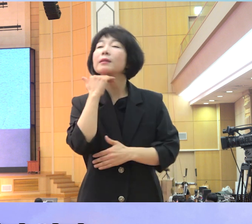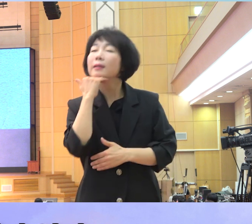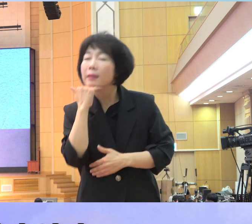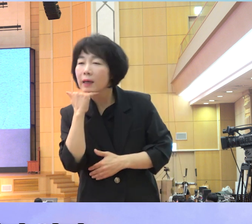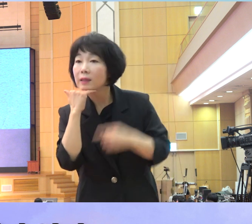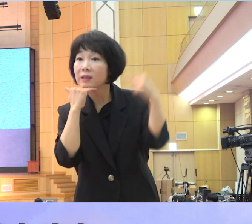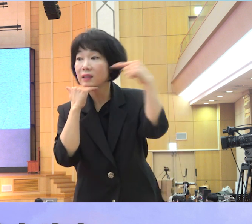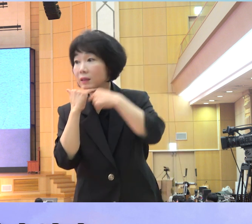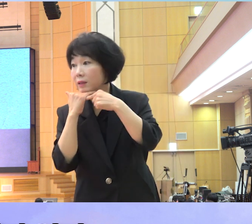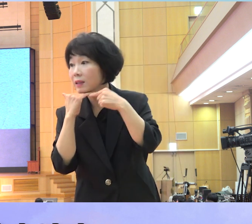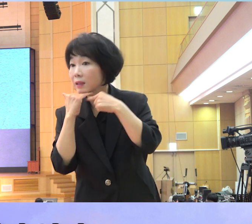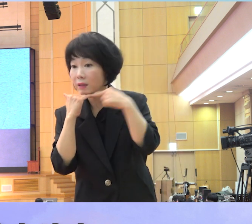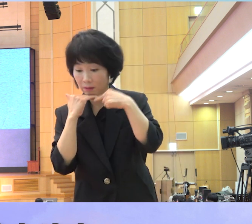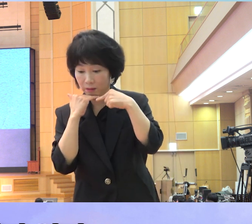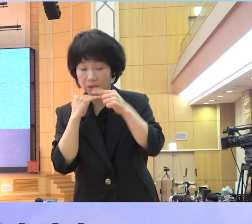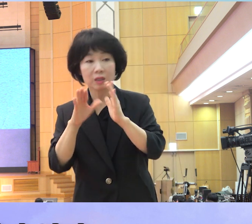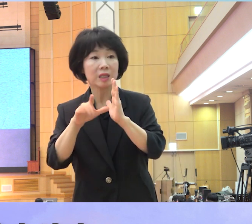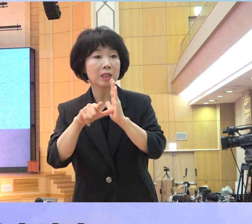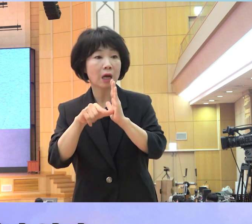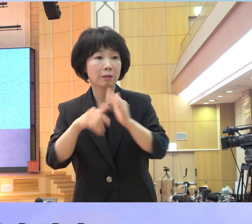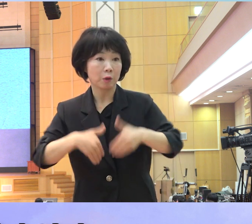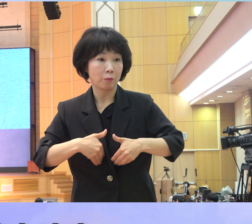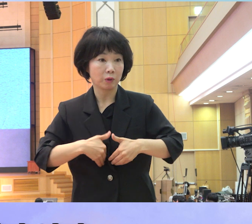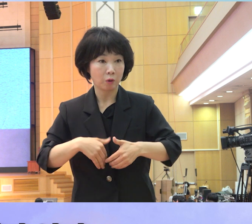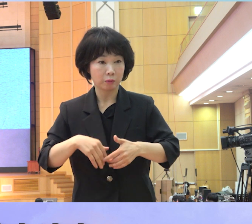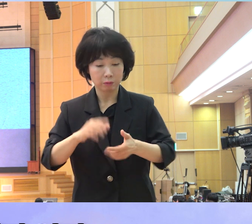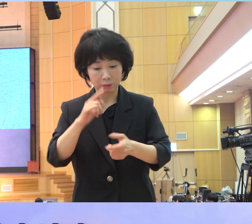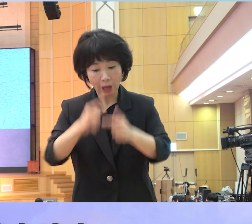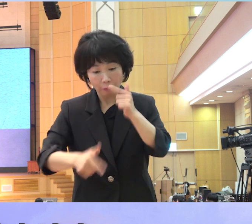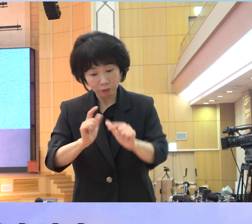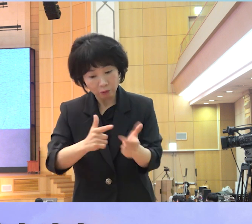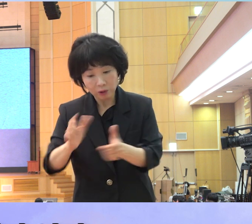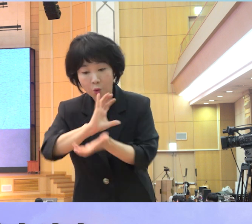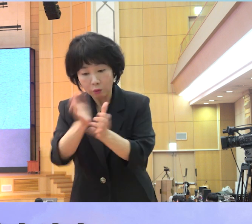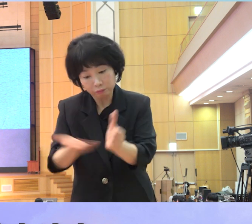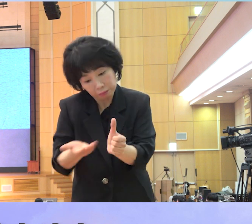시간이 필요한 거예요. 식물도 그렇거든요.